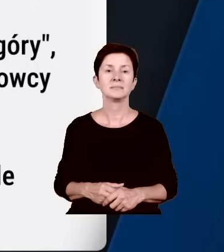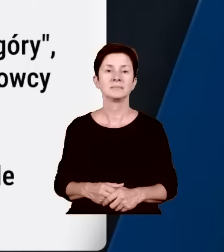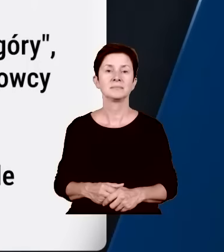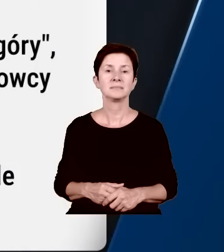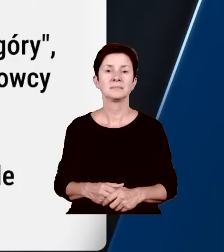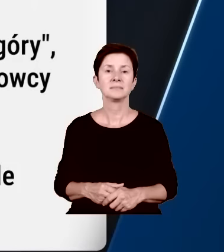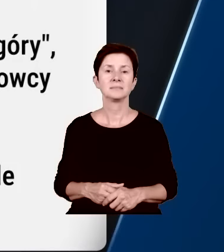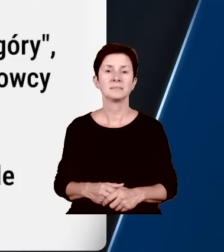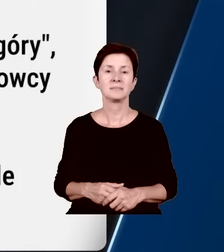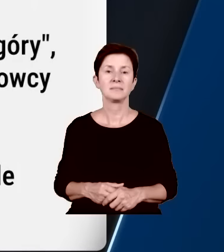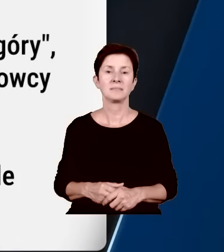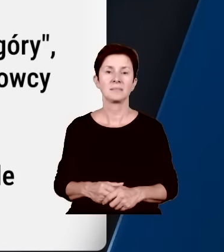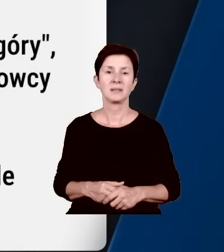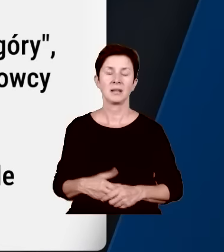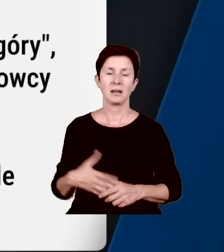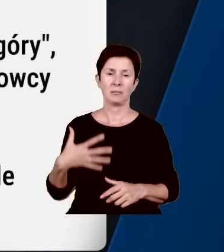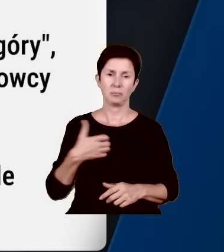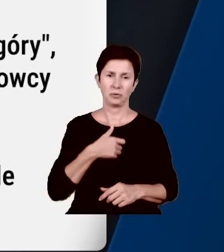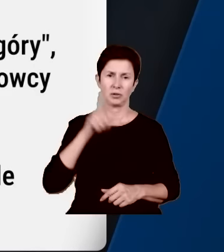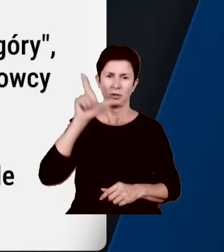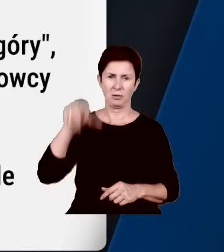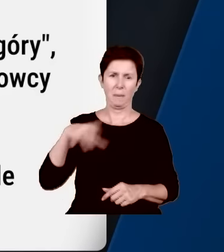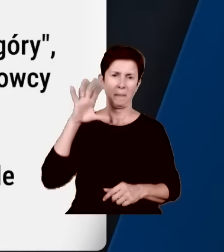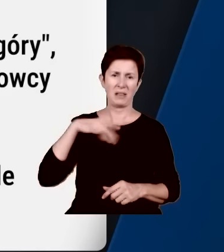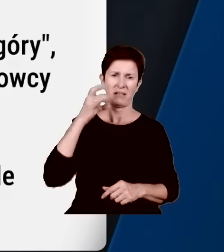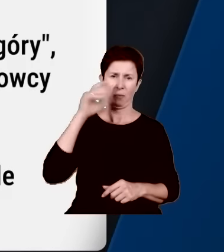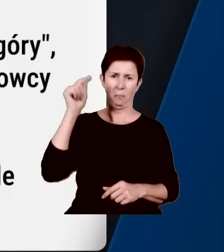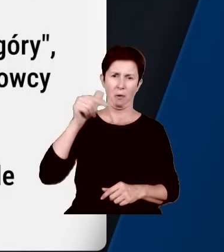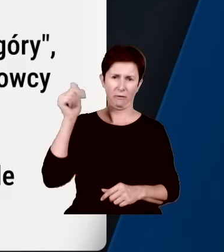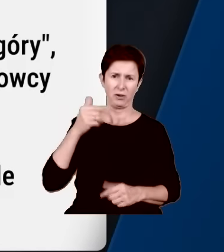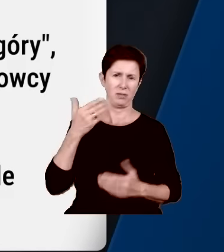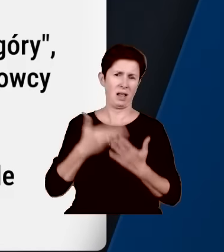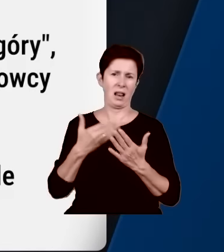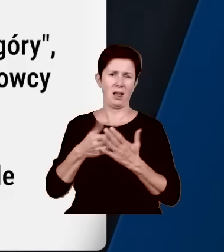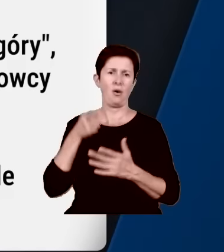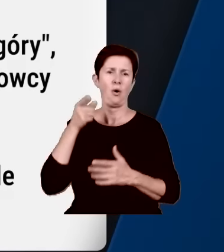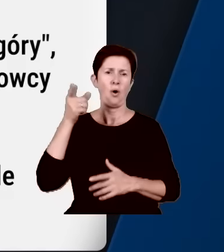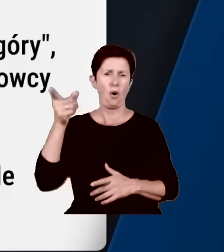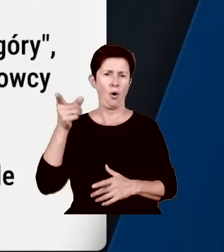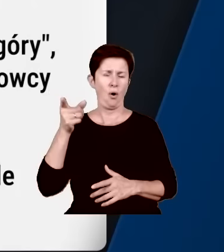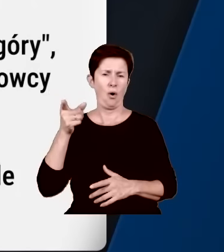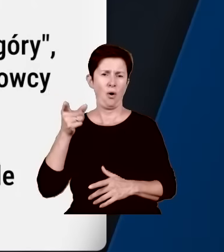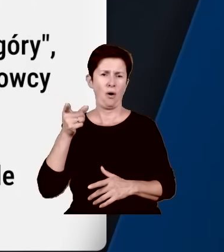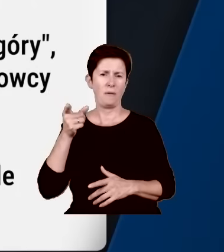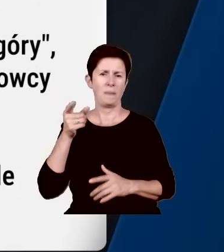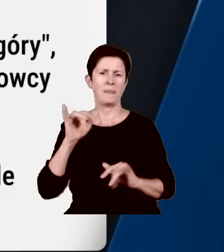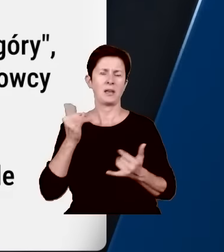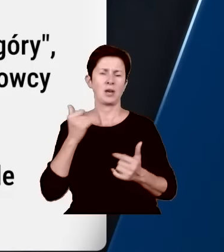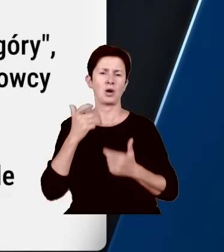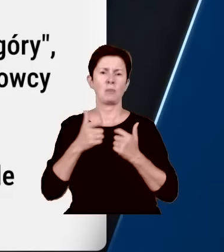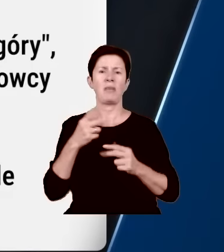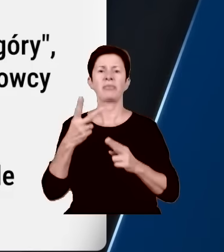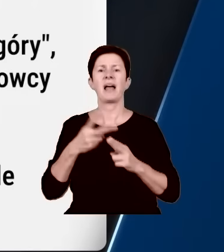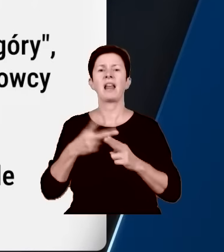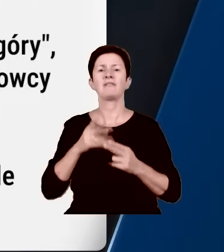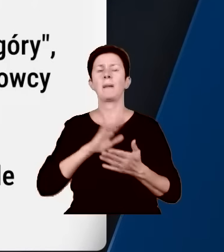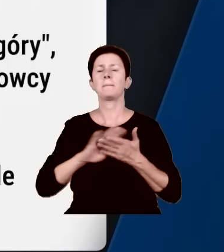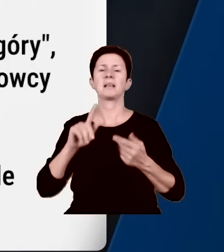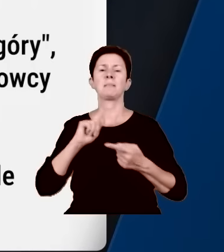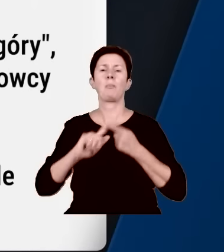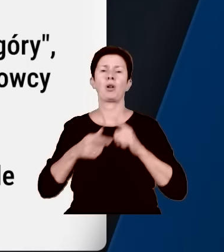Przykro to panu Kwiatkowskiemu raczej powinno być z tytułu tego, jak bardzo wyszła mu jego misja odpolitycznienia telewizji publicznej, na której